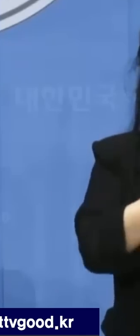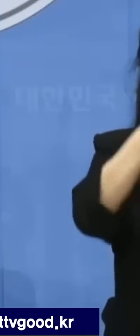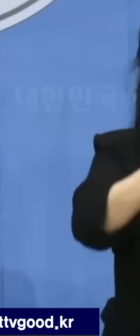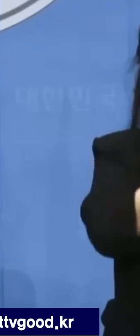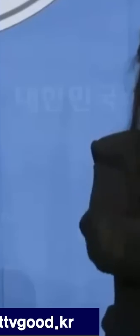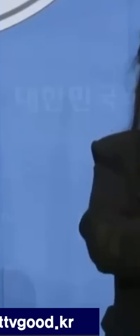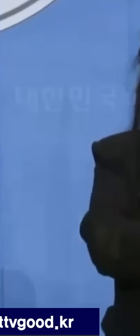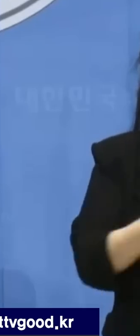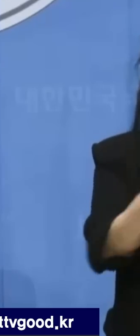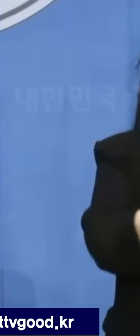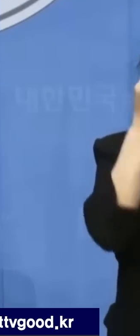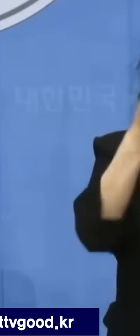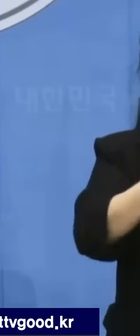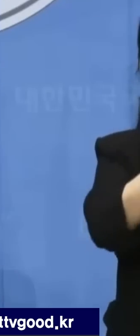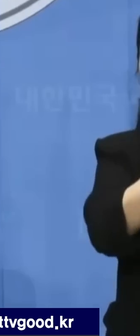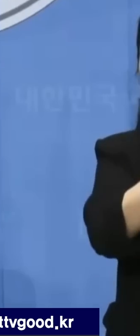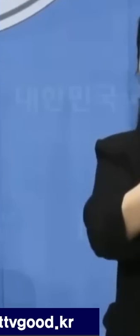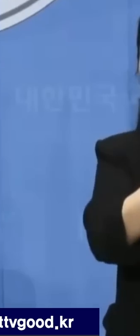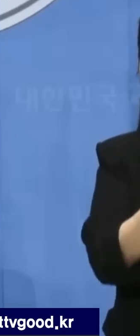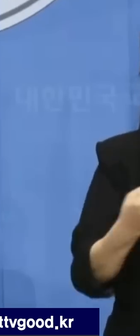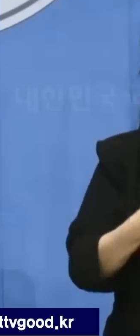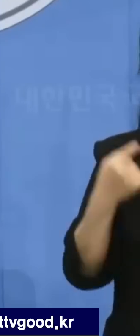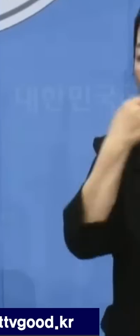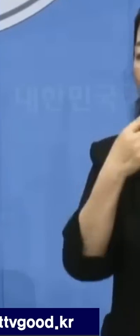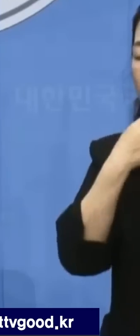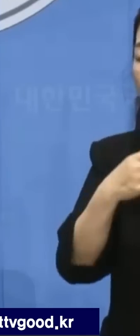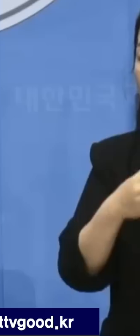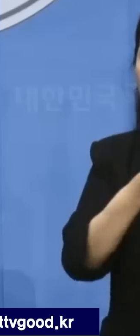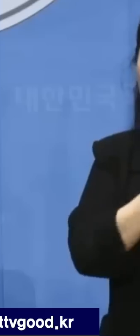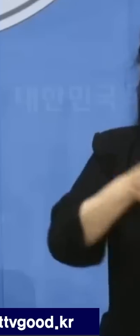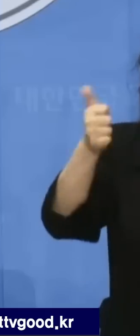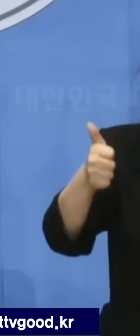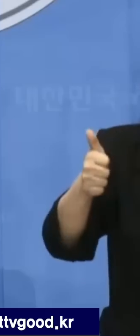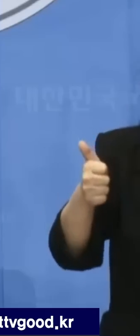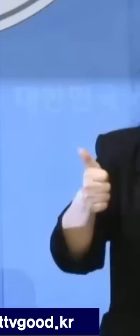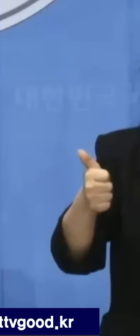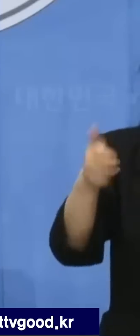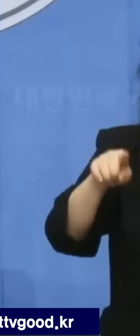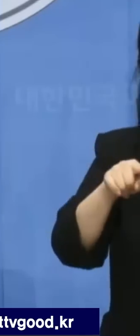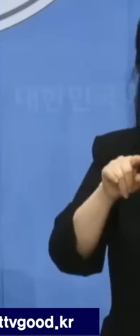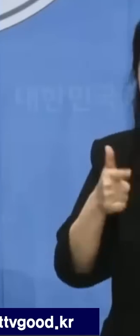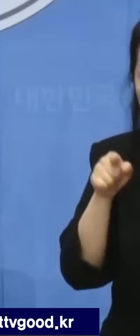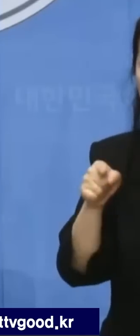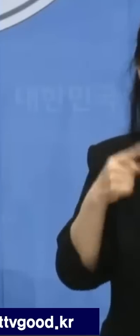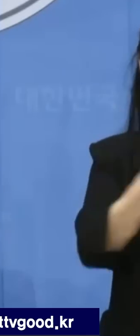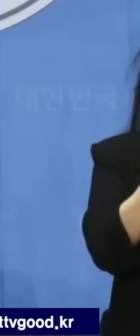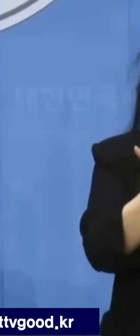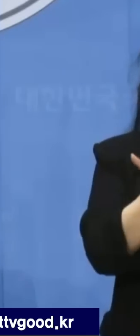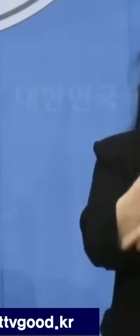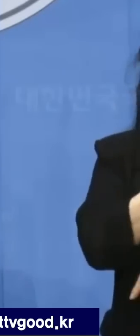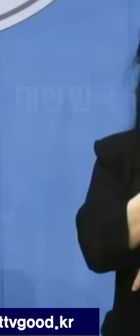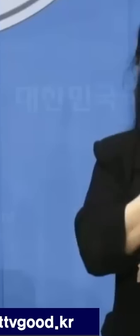당원주권위원회를 신설하겠습니다. 말로만 당원이 주인인 정당이 아니라 당원들의 목소리가 당 지도부에 전달되고 당원들의